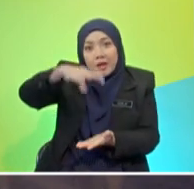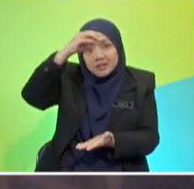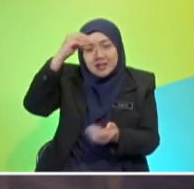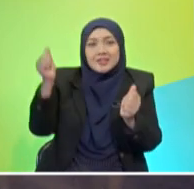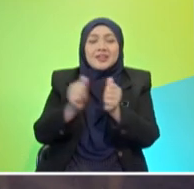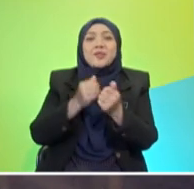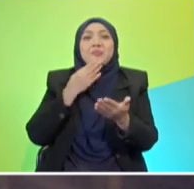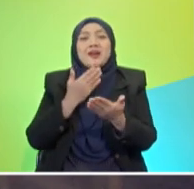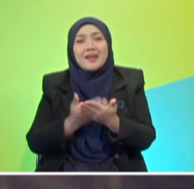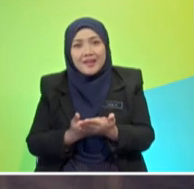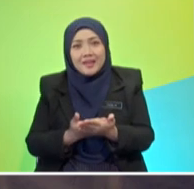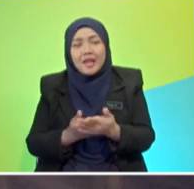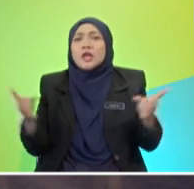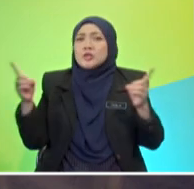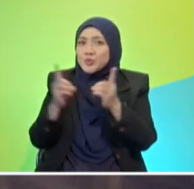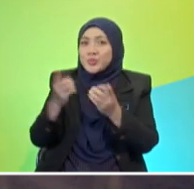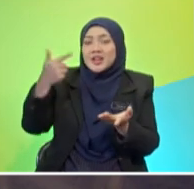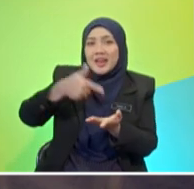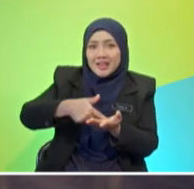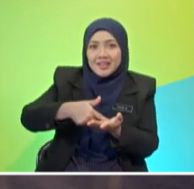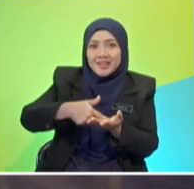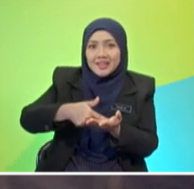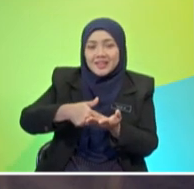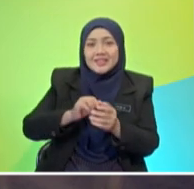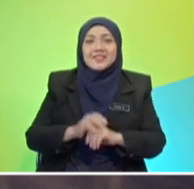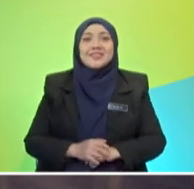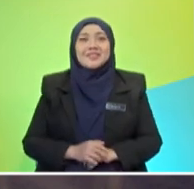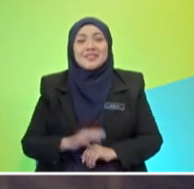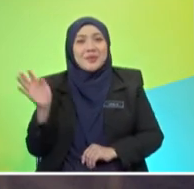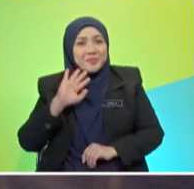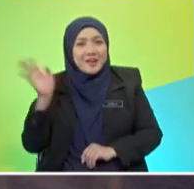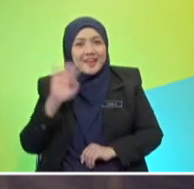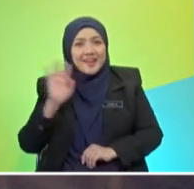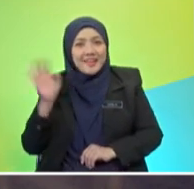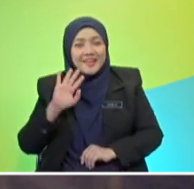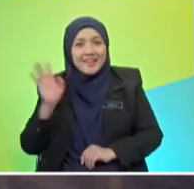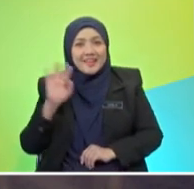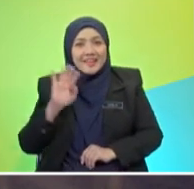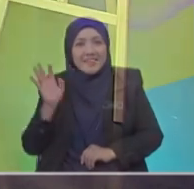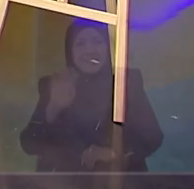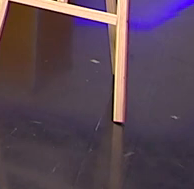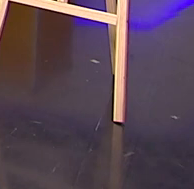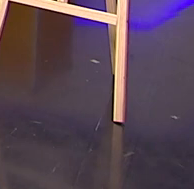ini dan kita akan berjumpa lagi di kelas yang seterusnya. Bye semua. Bye.